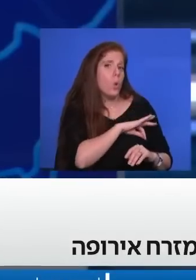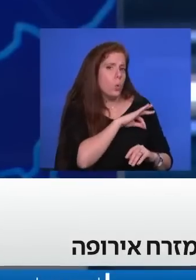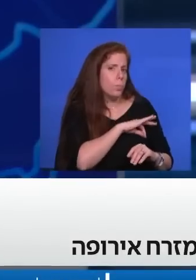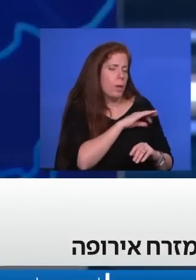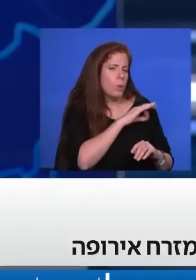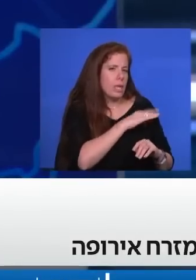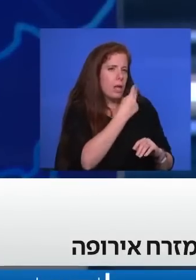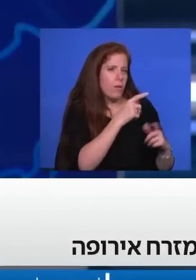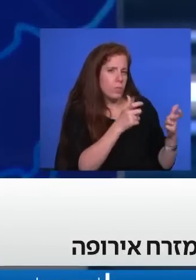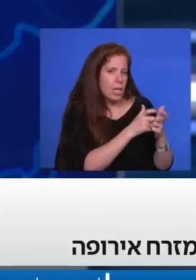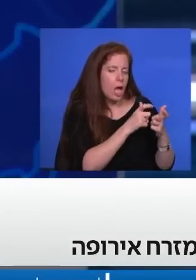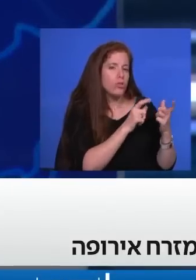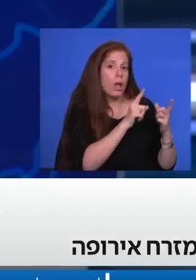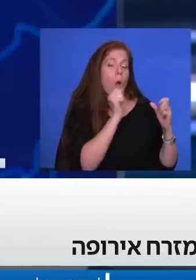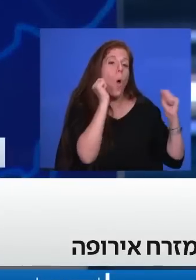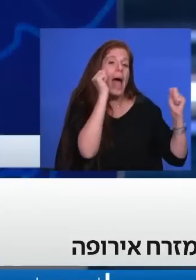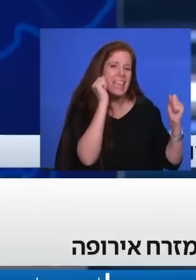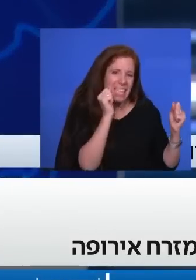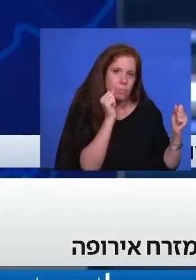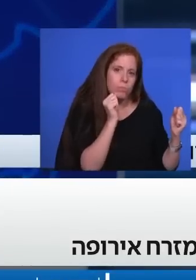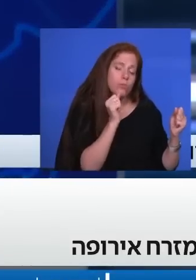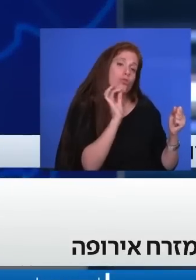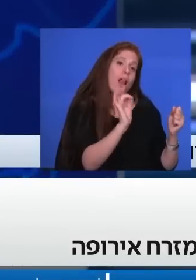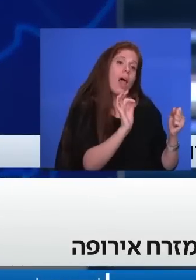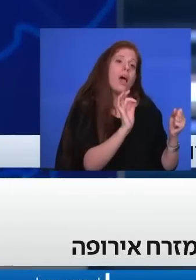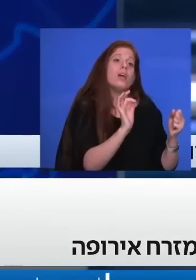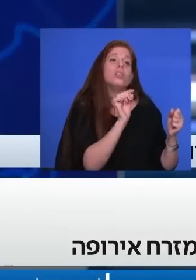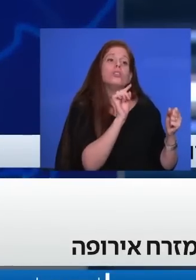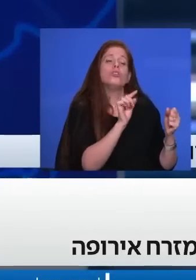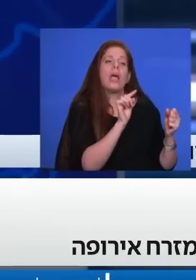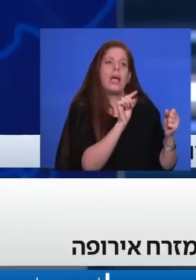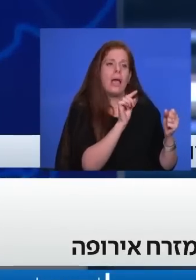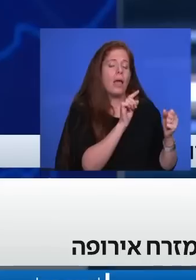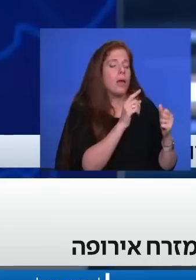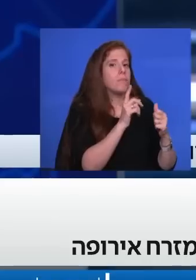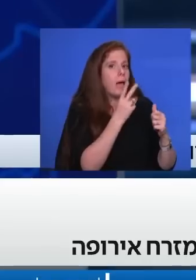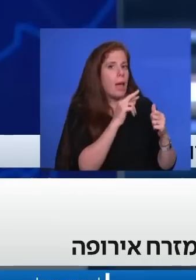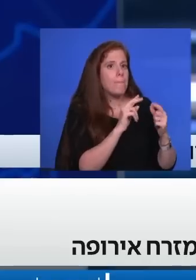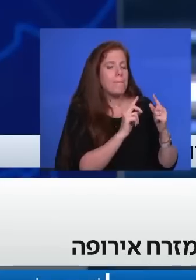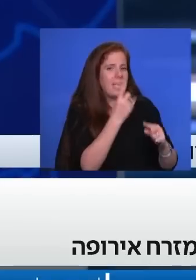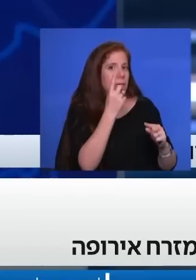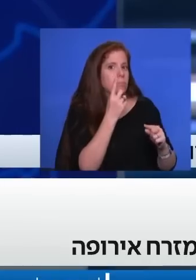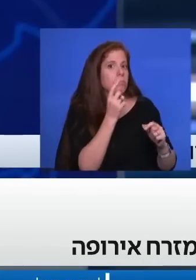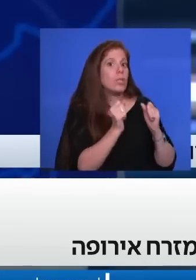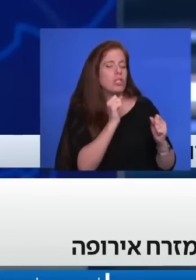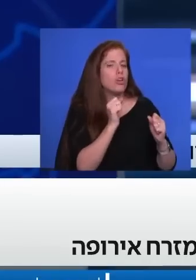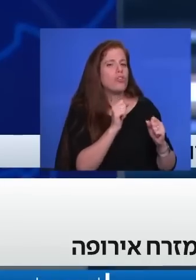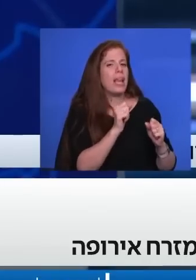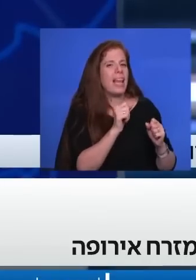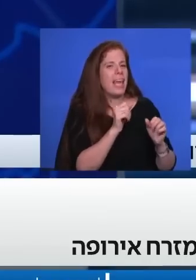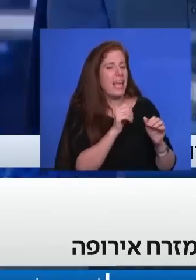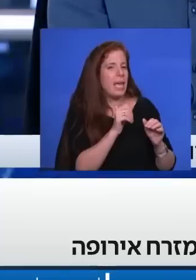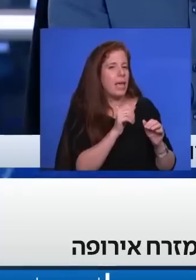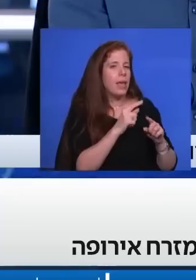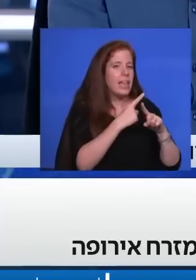קבוצה, שהאוהדים שלה, האוהדים כביכול שלה, היה בהם גרעין מאוד קשה של אולטרס נאונאצים, והרבה שנים איכשהו התעלמו